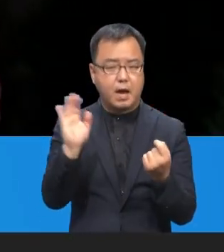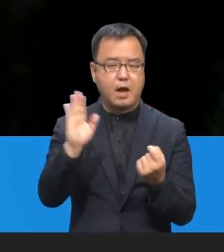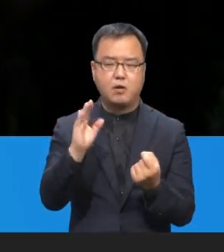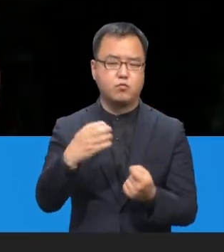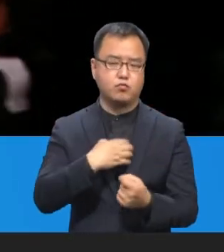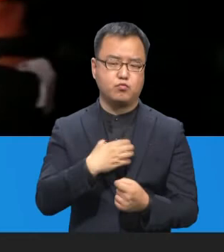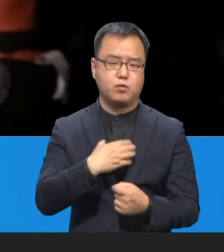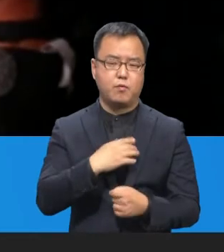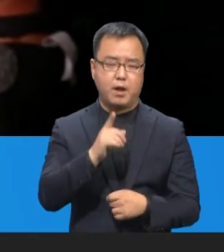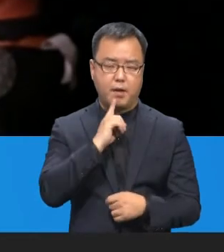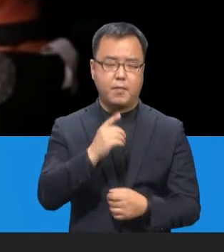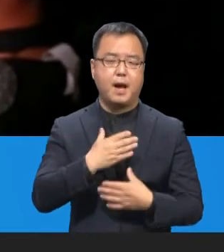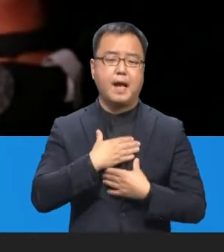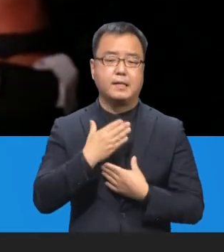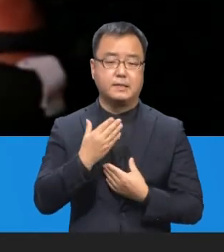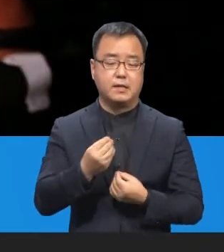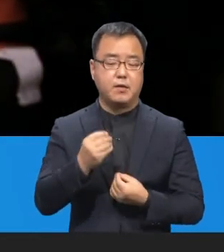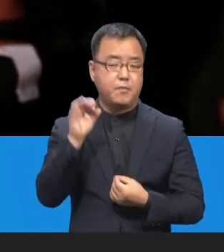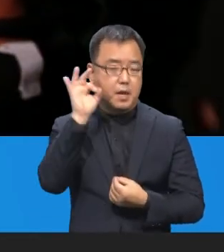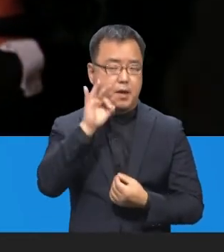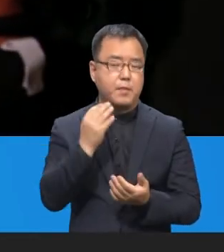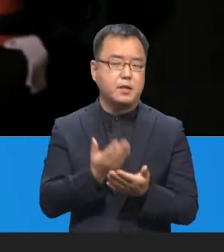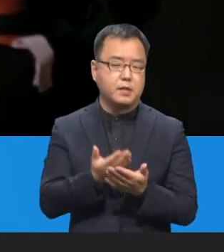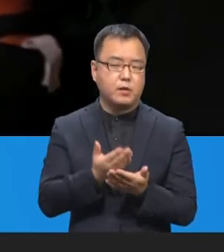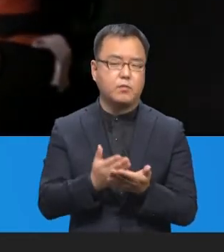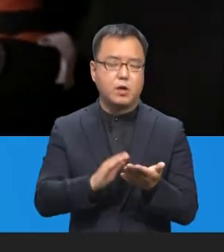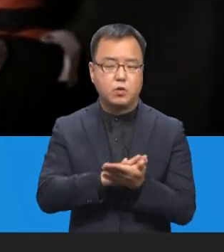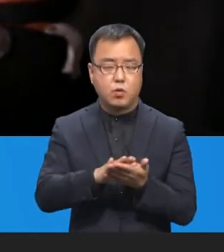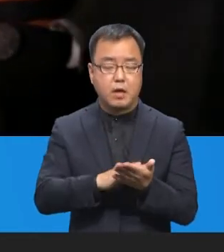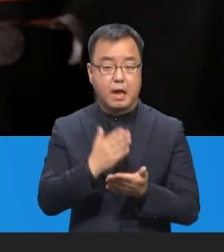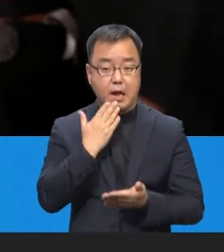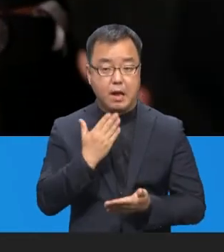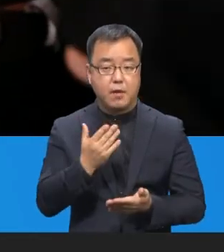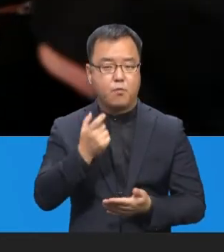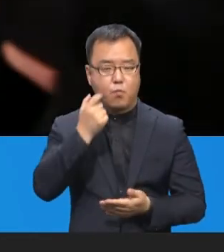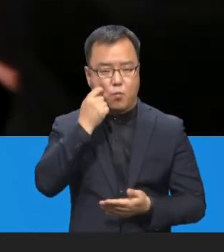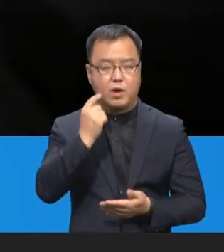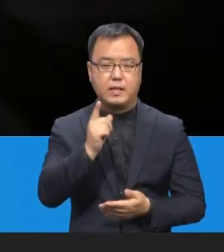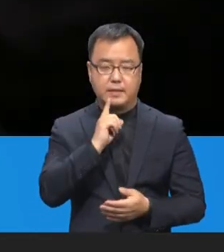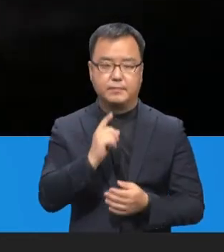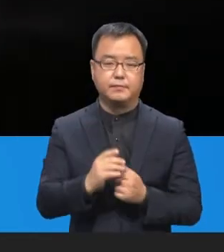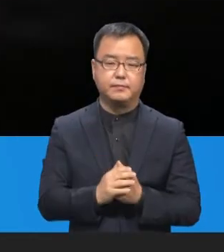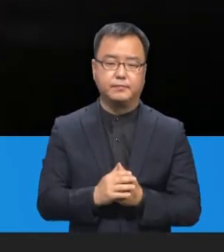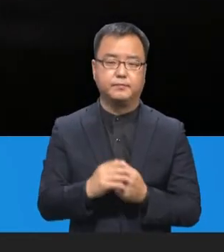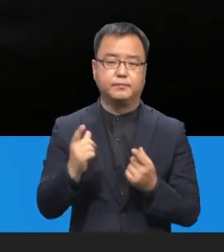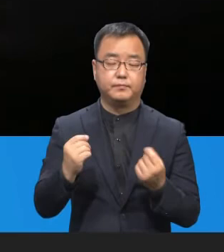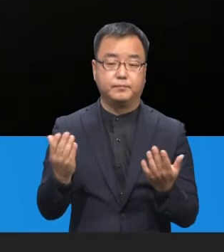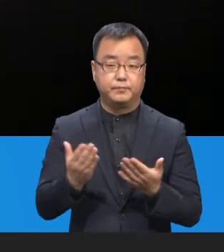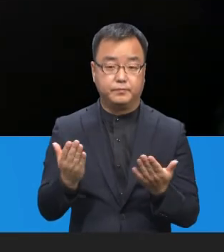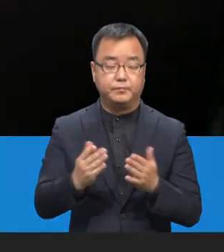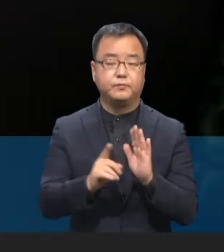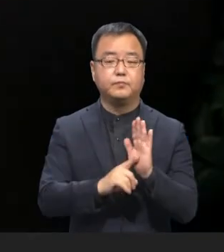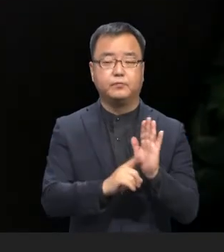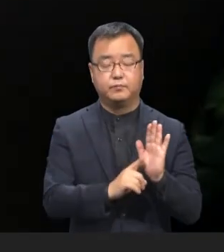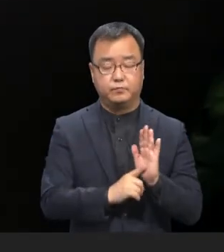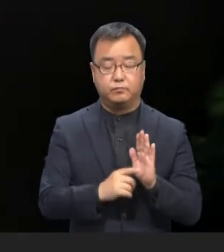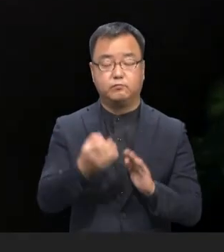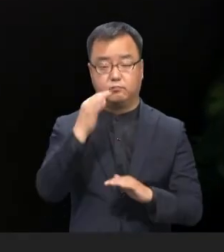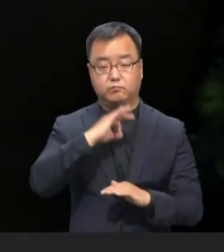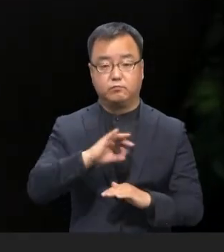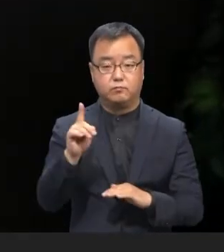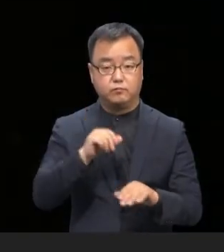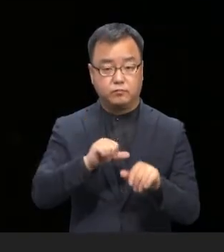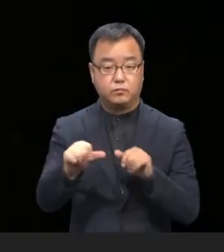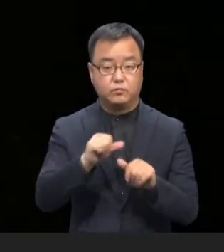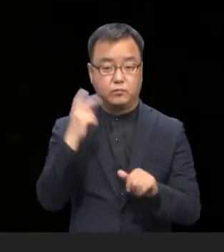안전하게 트릭 오어 트릿 요리를 할 수는 없다고 걱정했습니다 이러한 경고 들이 실제 효과가 있었는데요 한 설문조사에